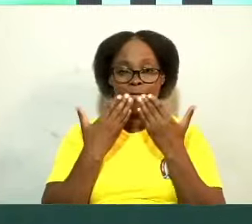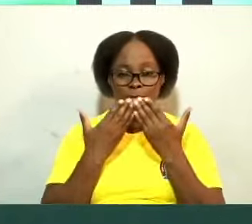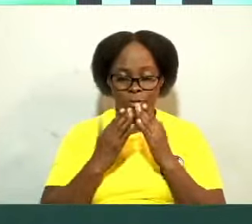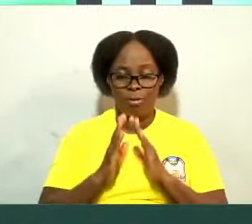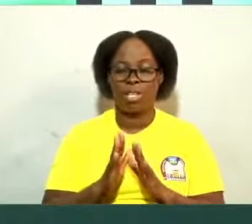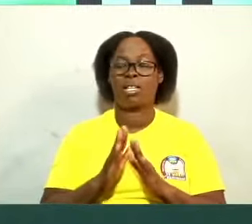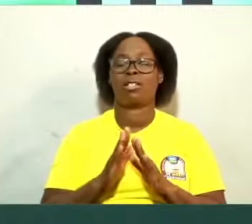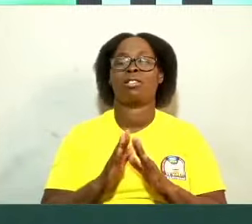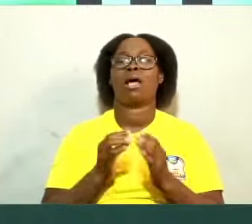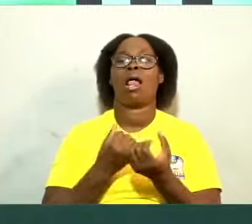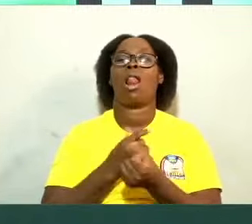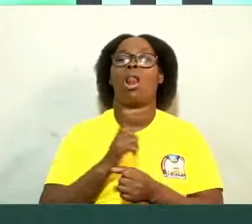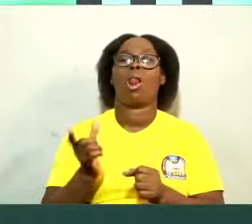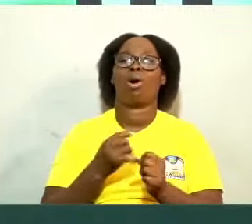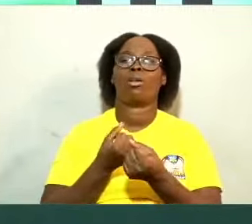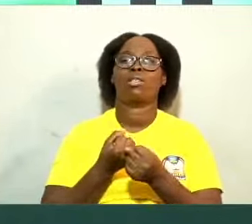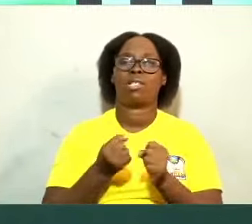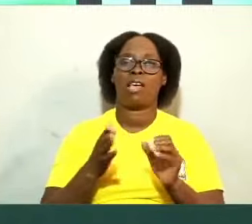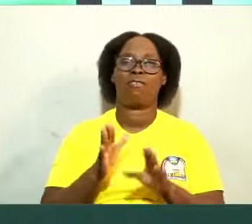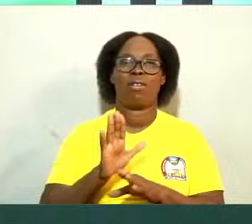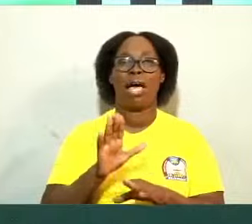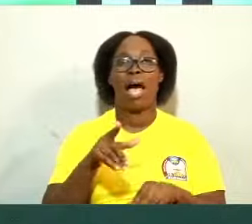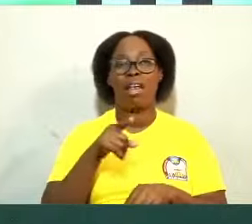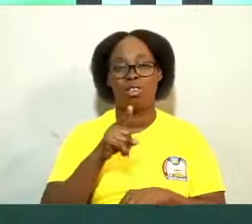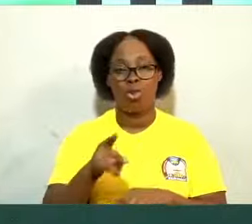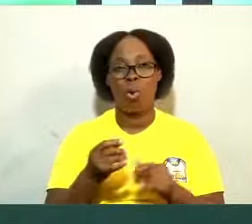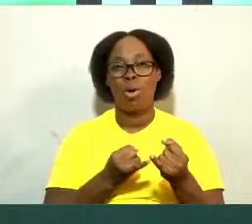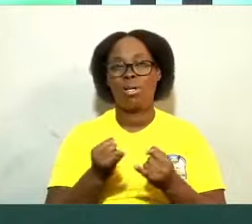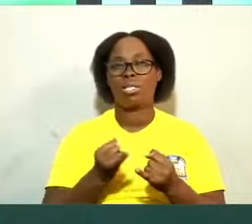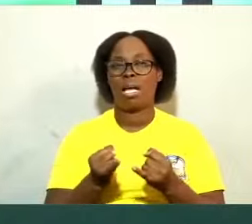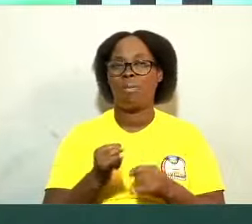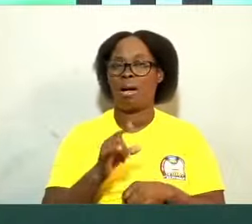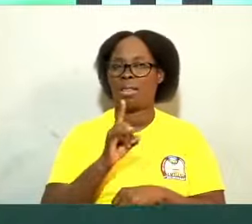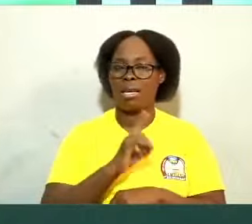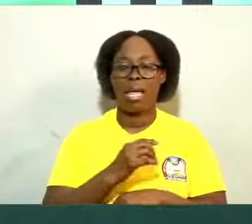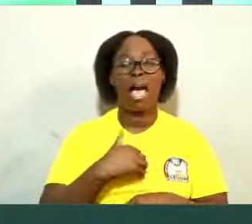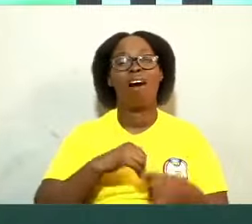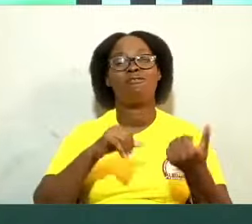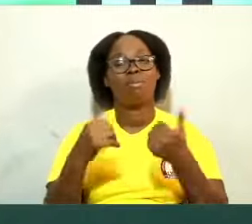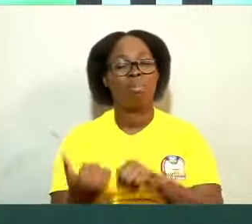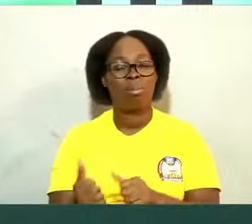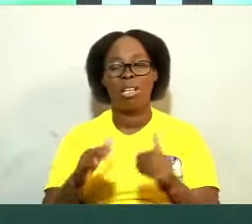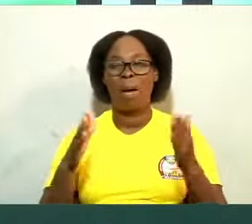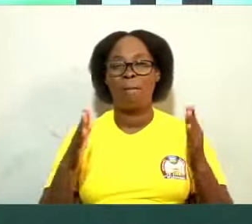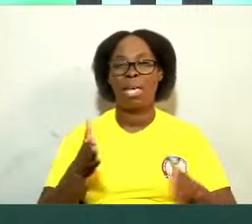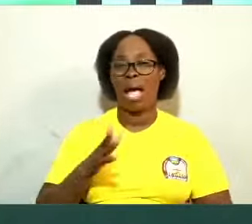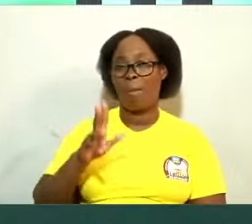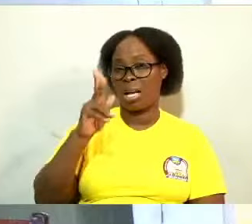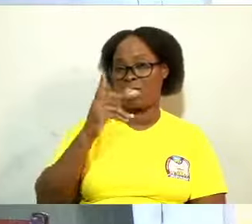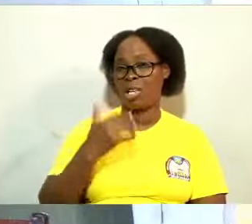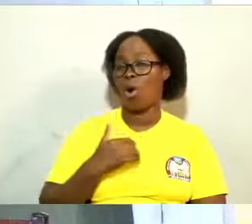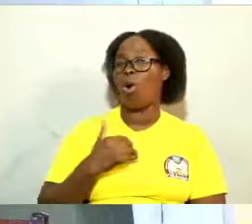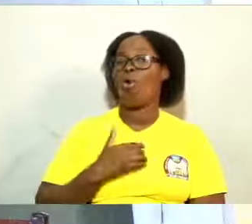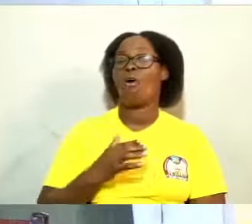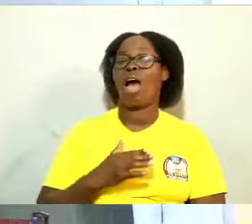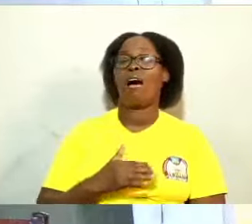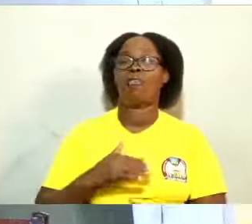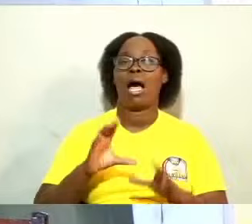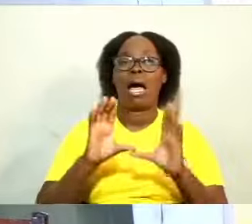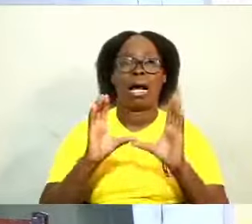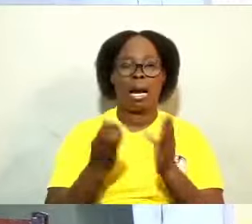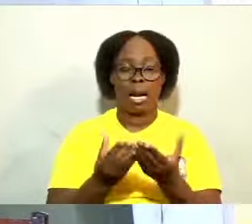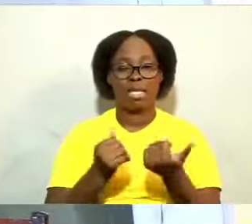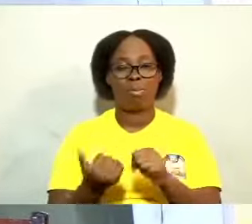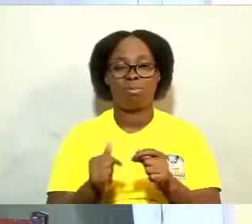Mwokozi wao. Na wewe siku ya Sabato tutakuwa na ubatizo mkubwa, na hapa Kizingo tuna darasa letu linaendelea.